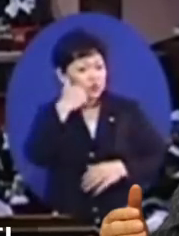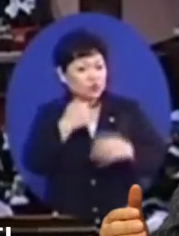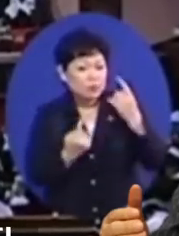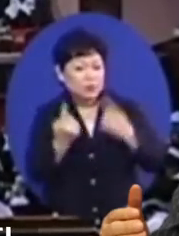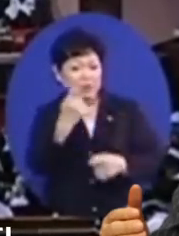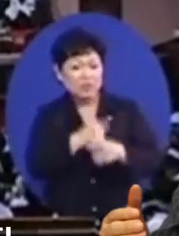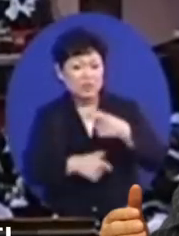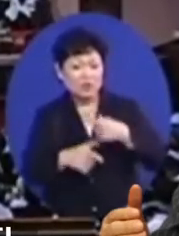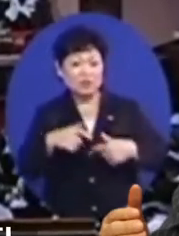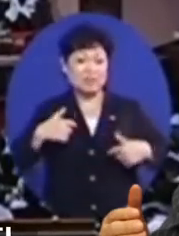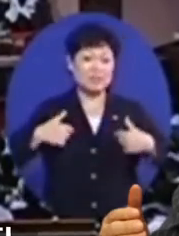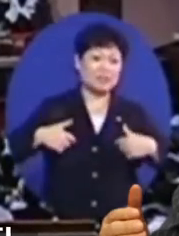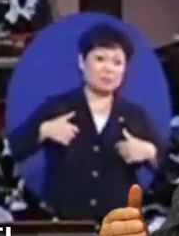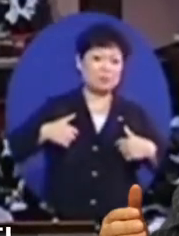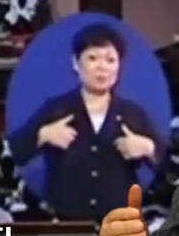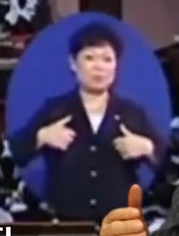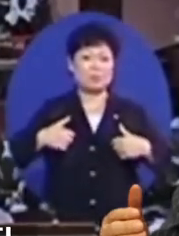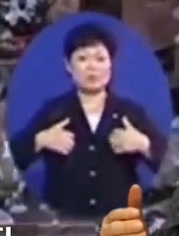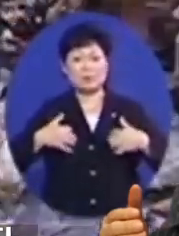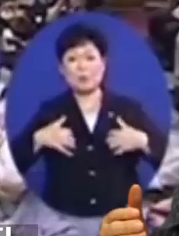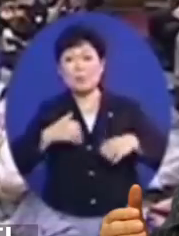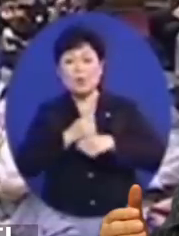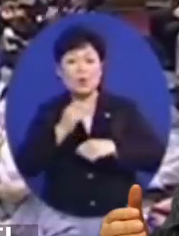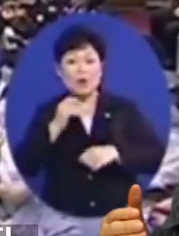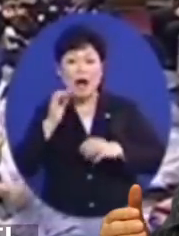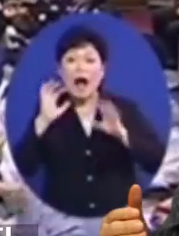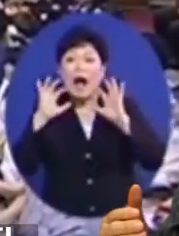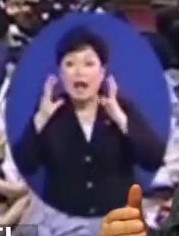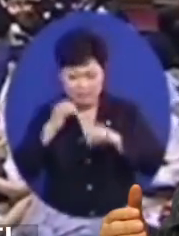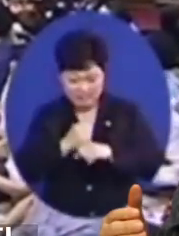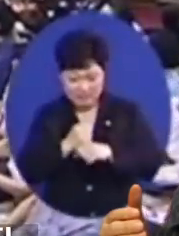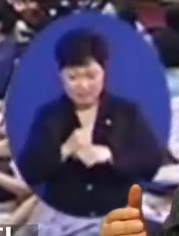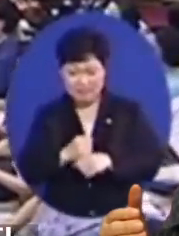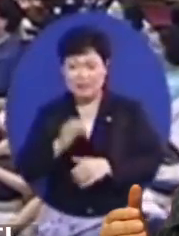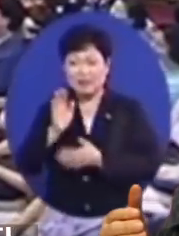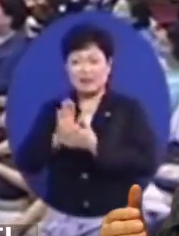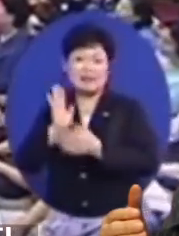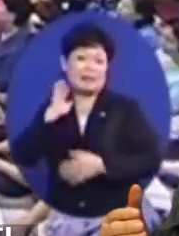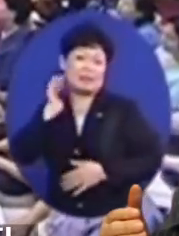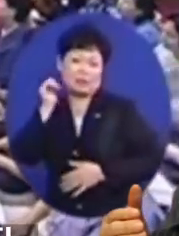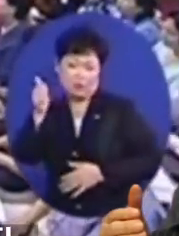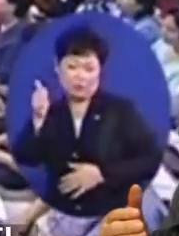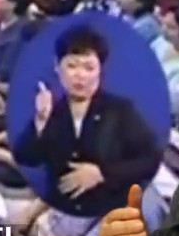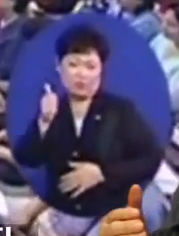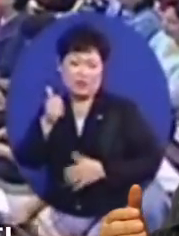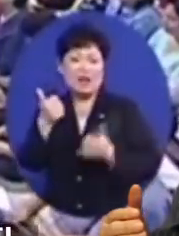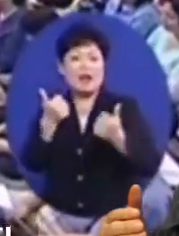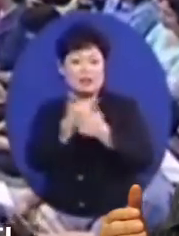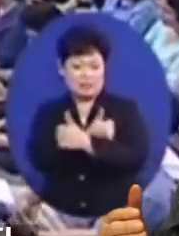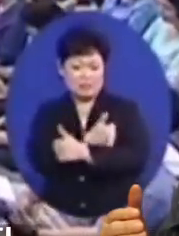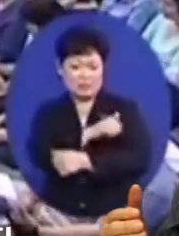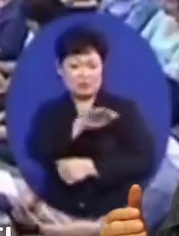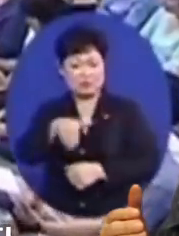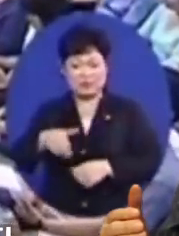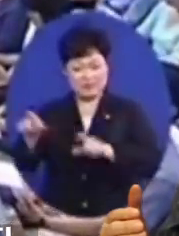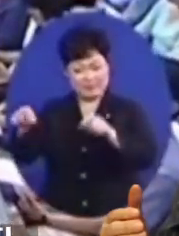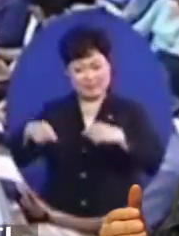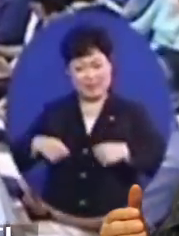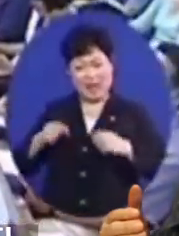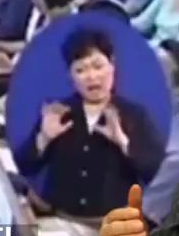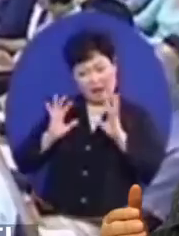아이들이었습니다. 아이들이 대통령에게 물었습니다. 대통령 아저씨는 우리만 할 때 무엇을 했나요? 반장을